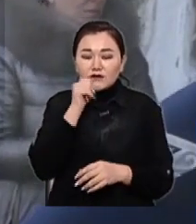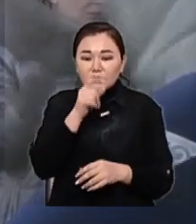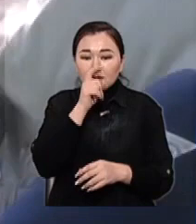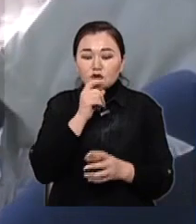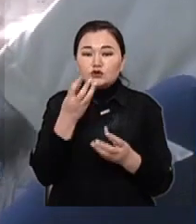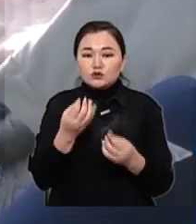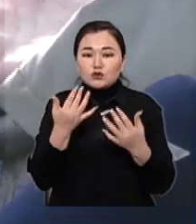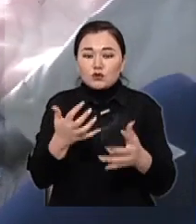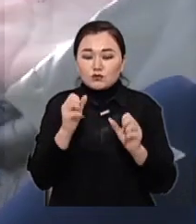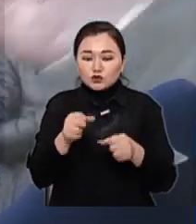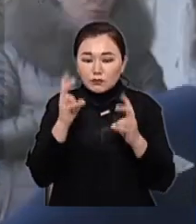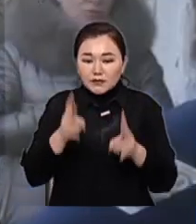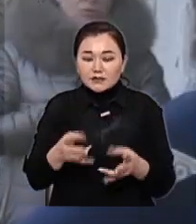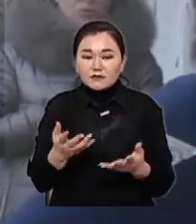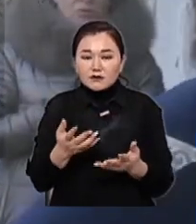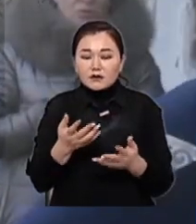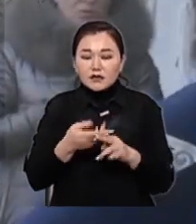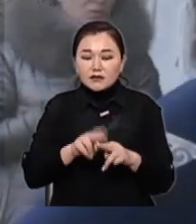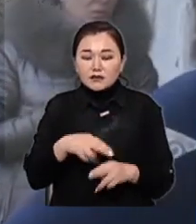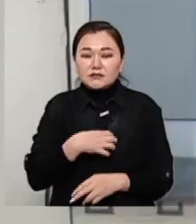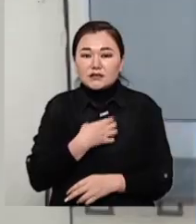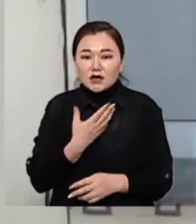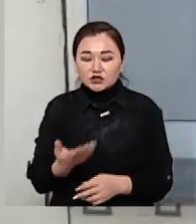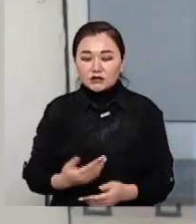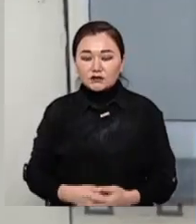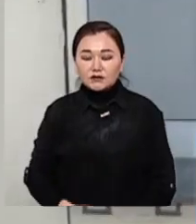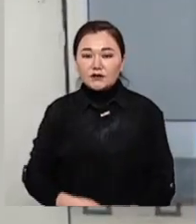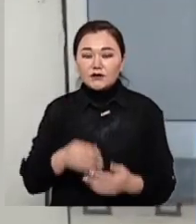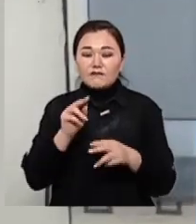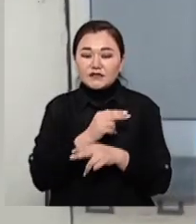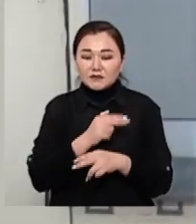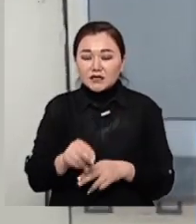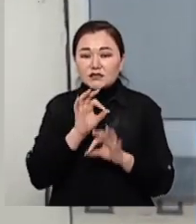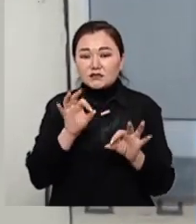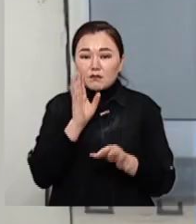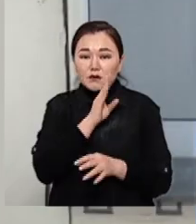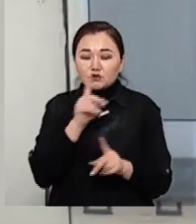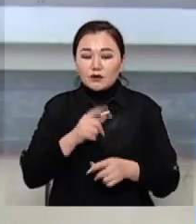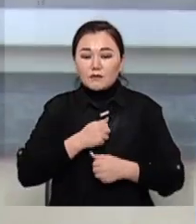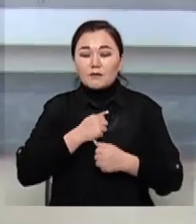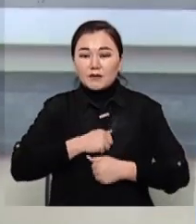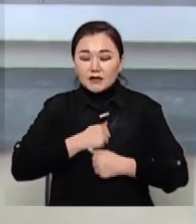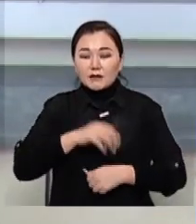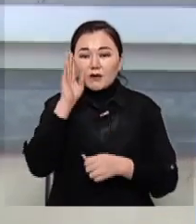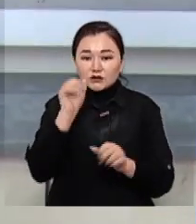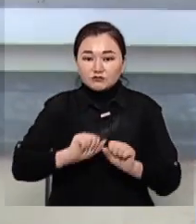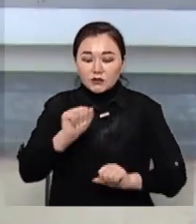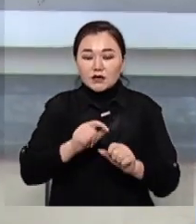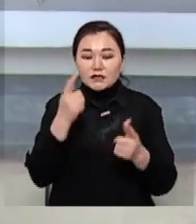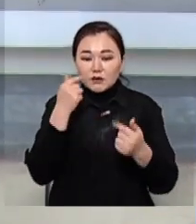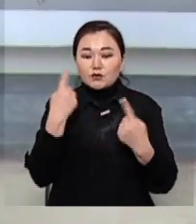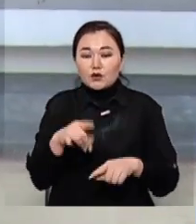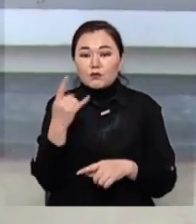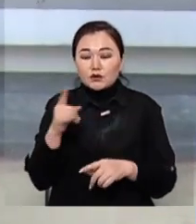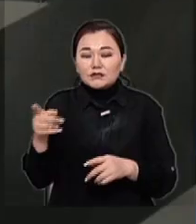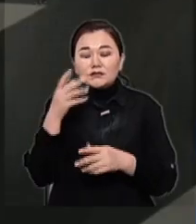непонятно еще сколько может пострадать. Тоже вот это страшно. Воспитатель пояснила маме, что мыла мальчика, но в этот момент заплакал другой